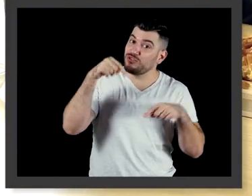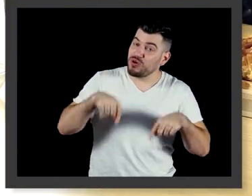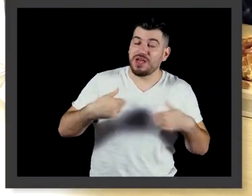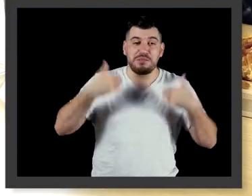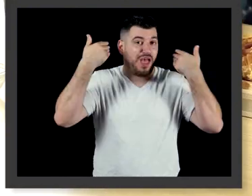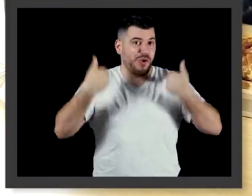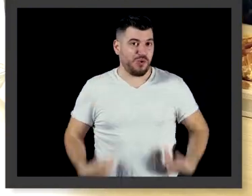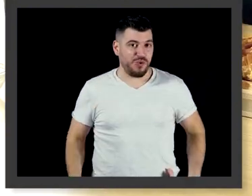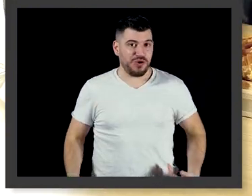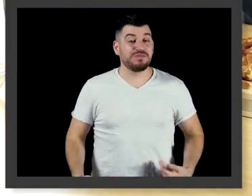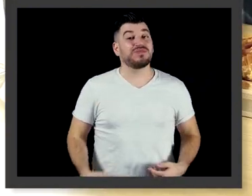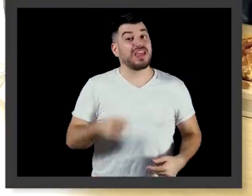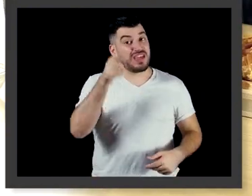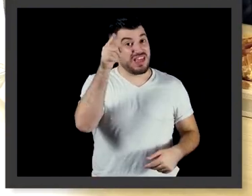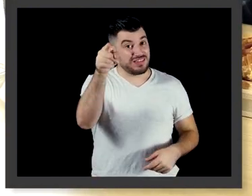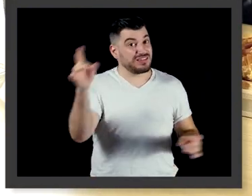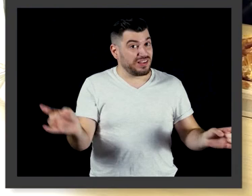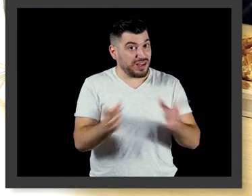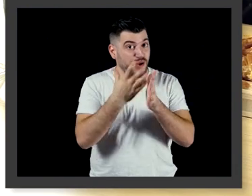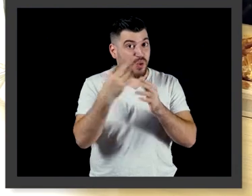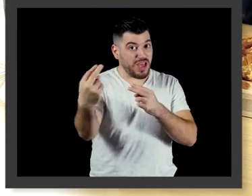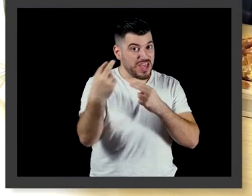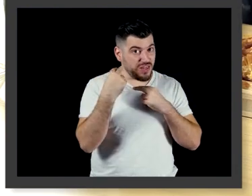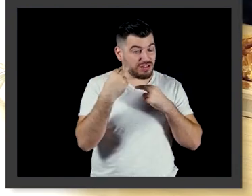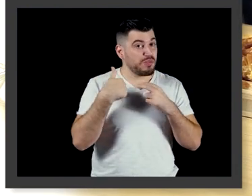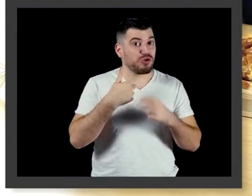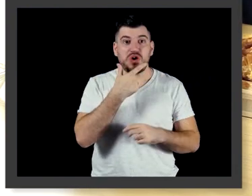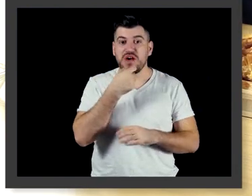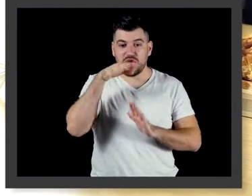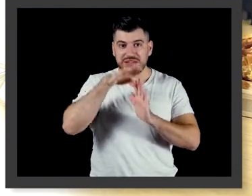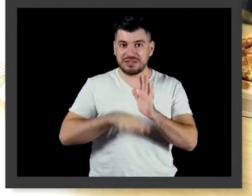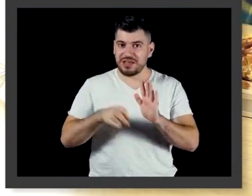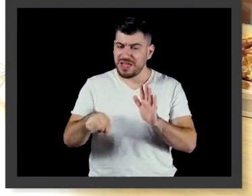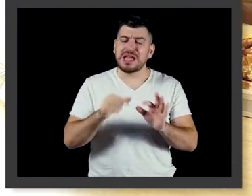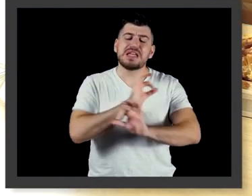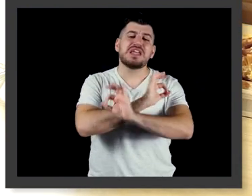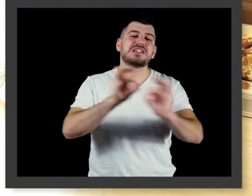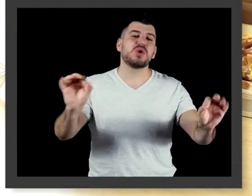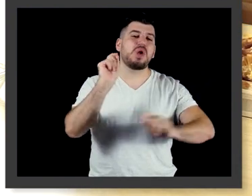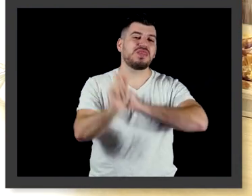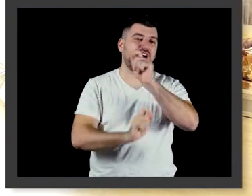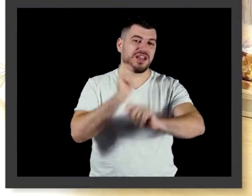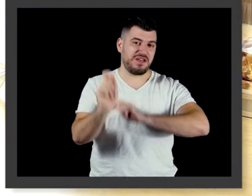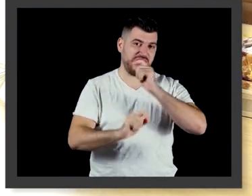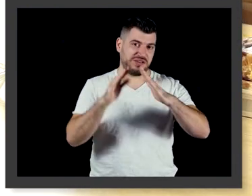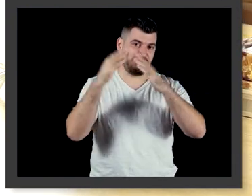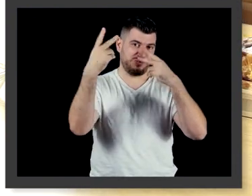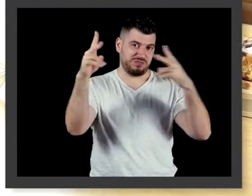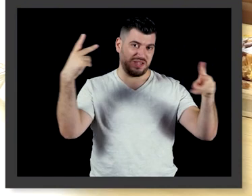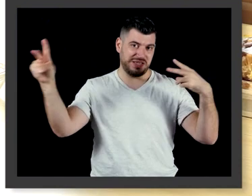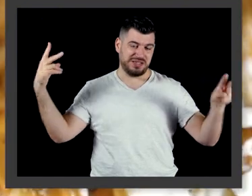είστε κι εσείς τυχεροί, γιατί είδατε τη συνταγή, είδατε πόσο εύκολη είναι και θα την κάνετε σίγουρα και για εσάς.